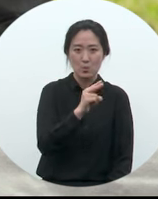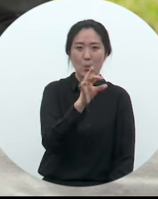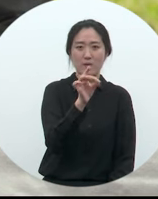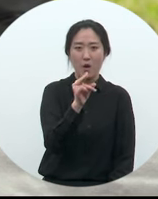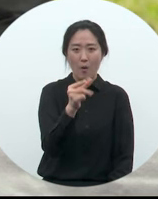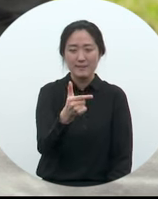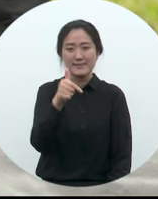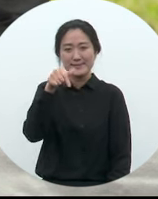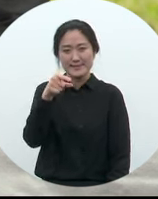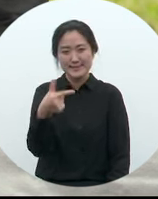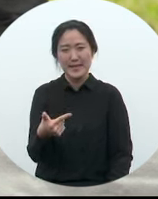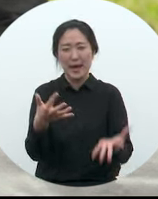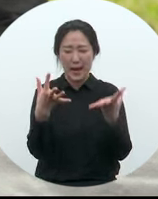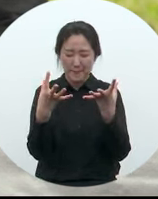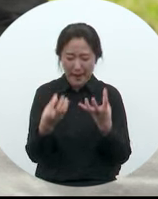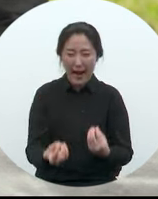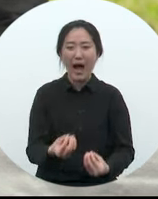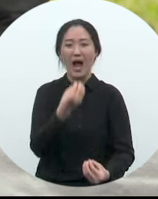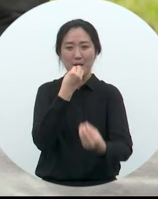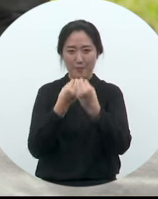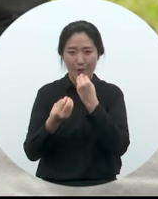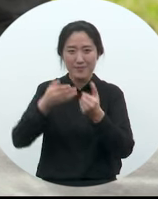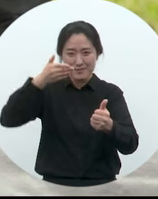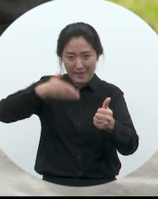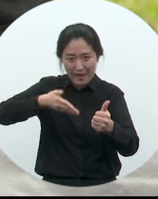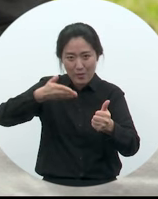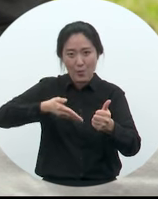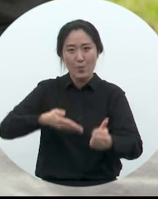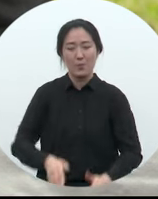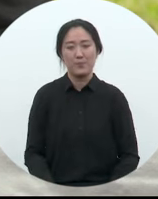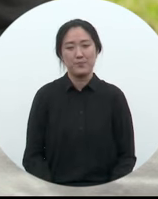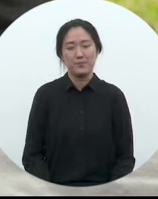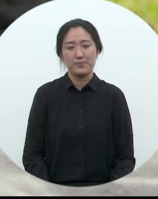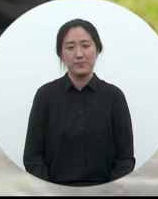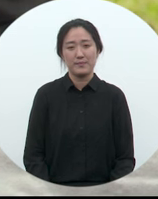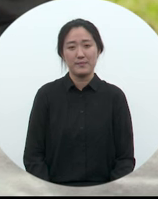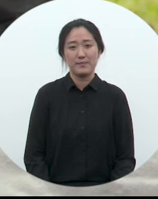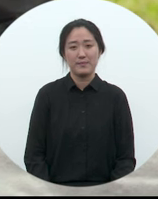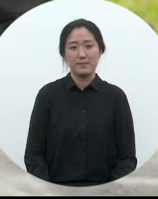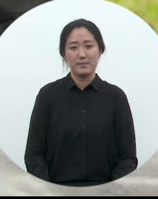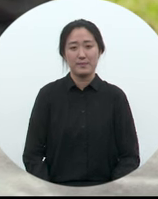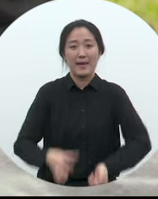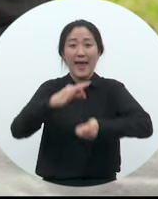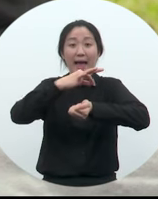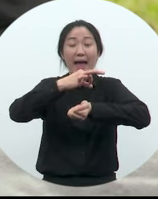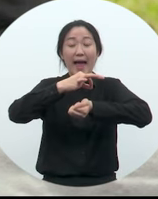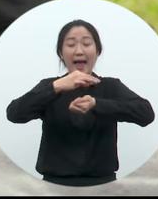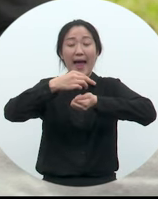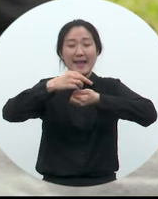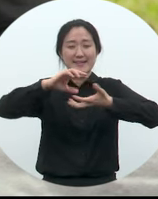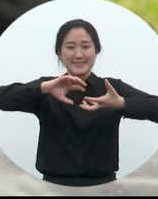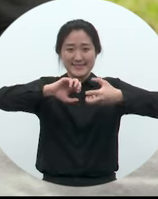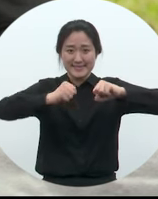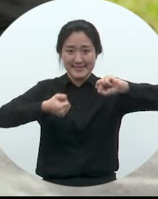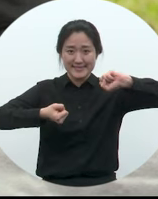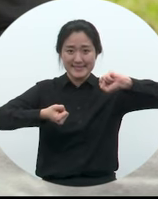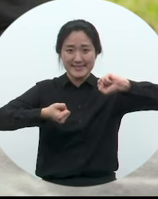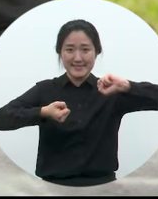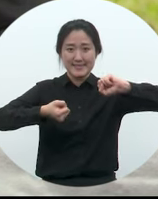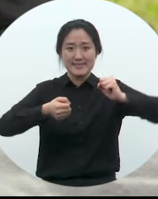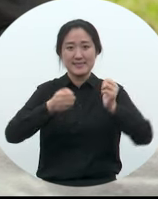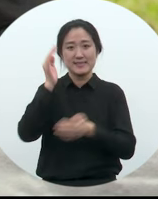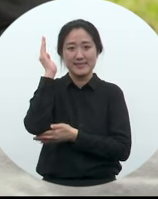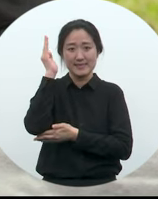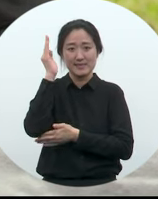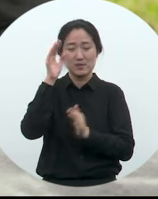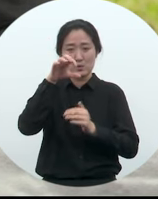많이 드세요. 이렇게 얘기를 많이 하는데요. 이 도라지 같은 경우에는 한약재로는 길경이라고 얘기를